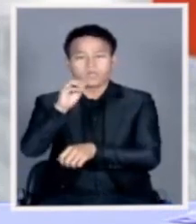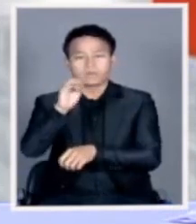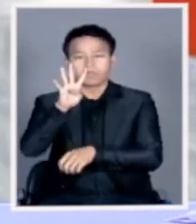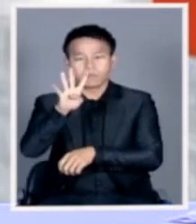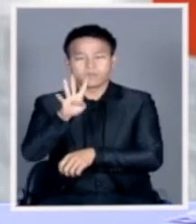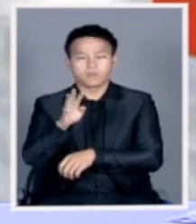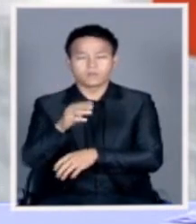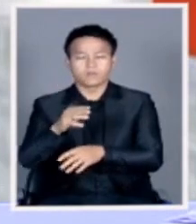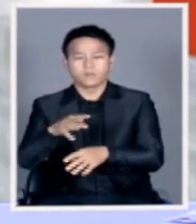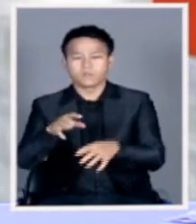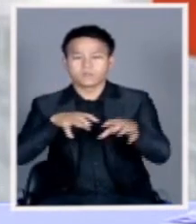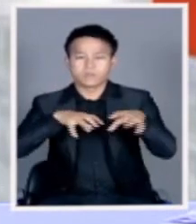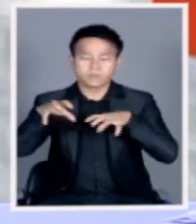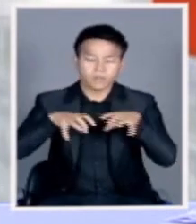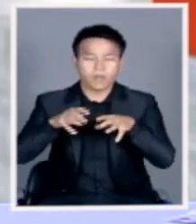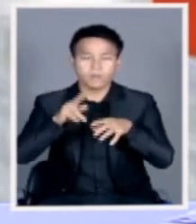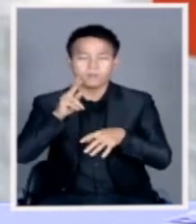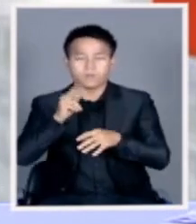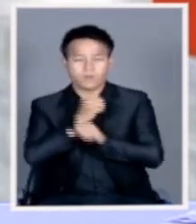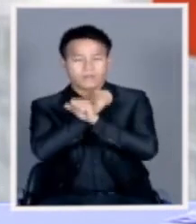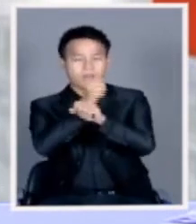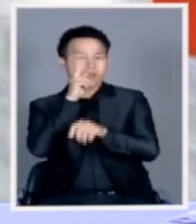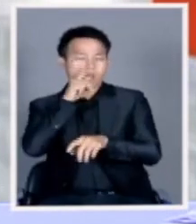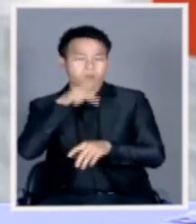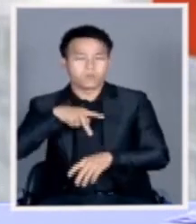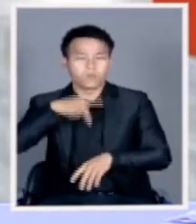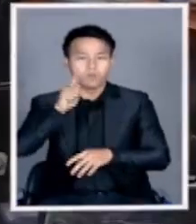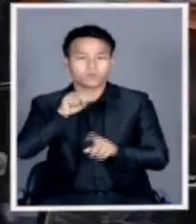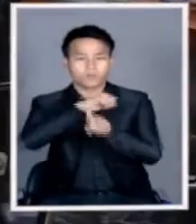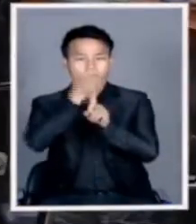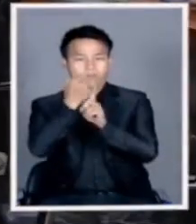จัดสัมมนาวิทยาศาสตร์ต้านข่าวปลอมในสื่อสังคมออนไลน์